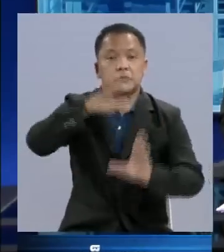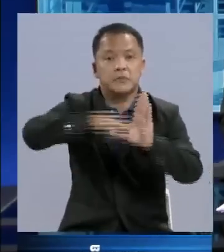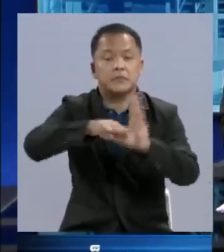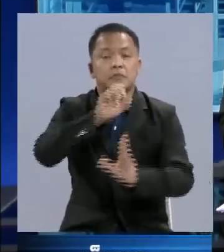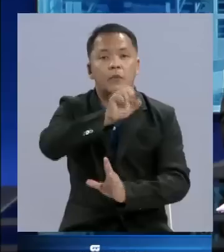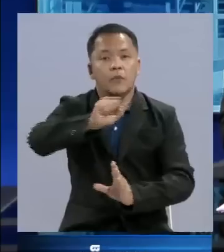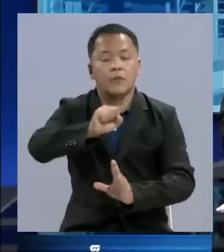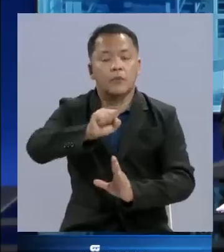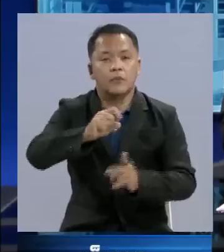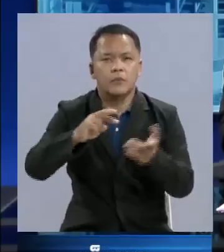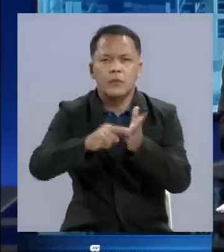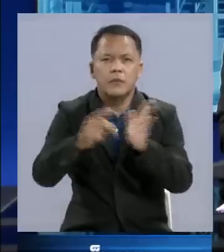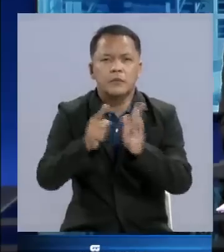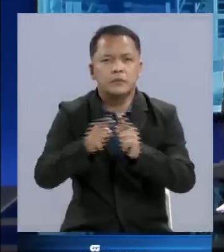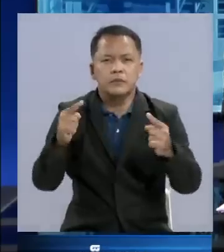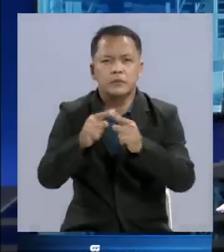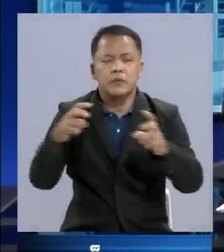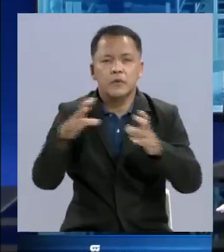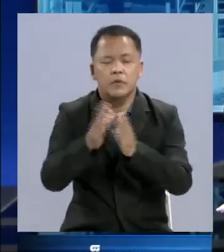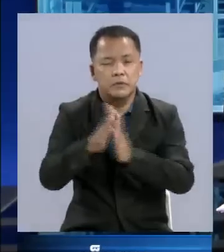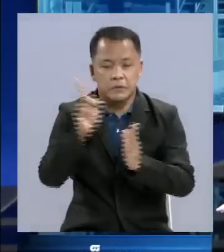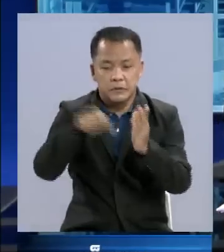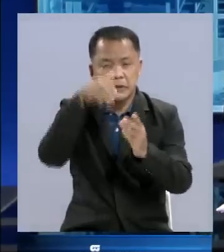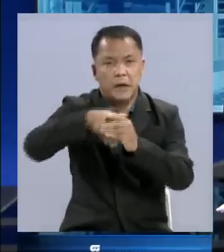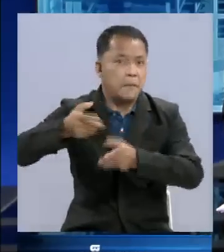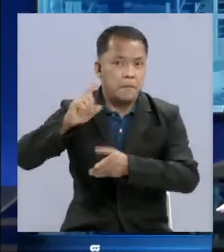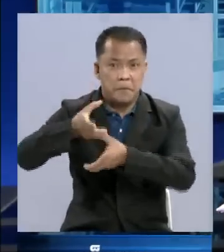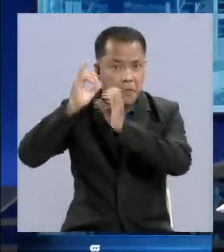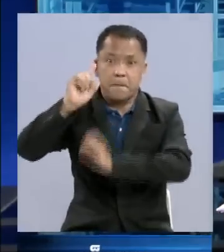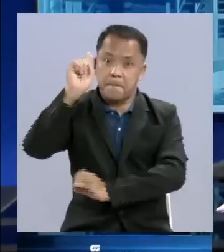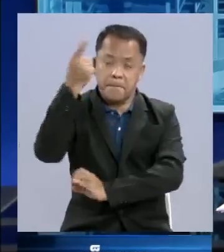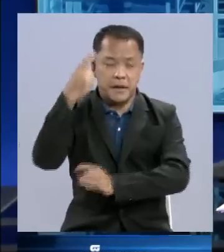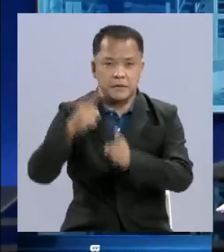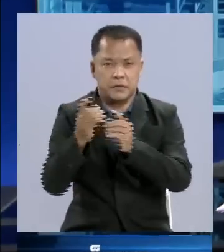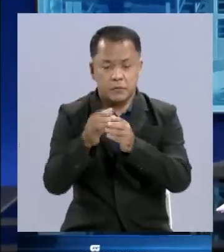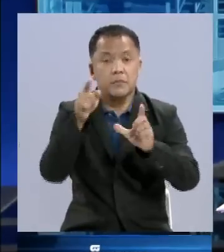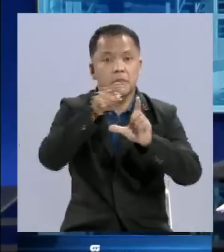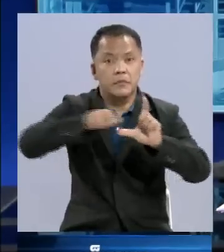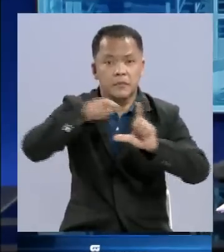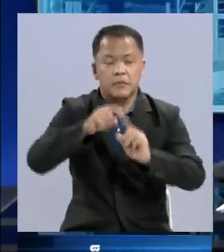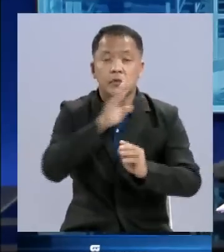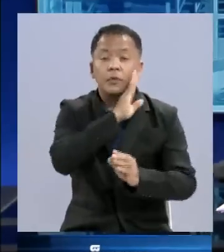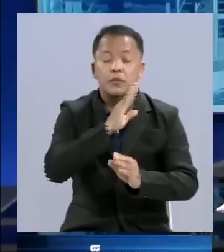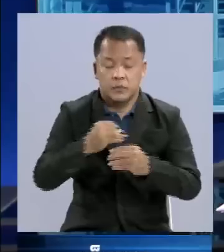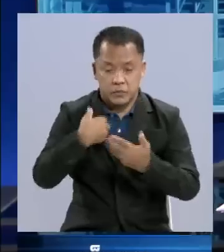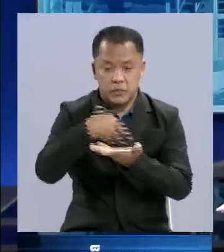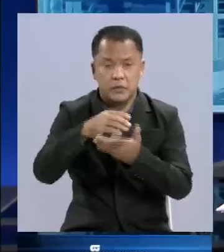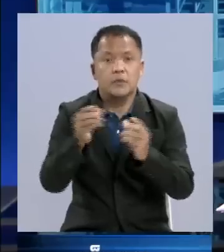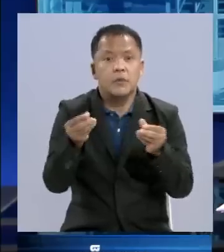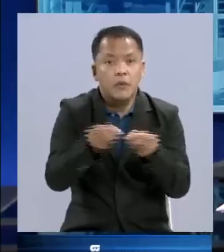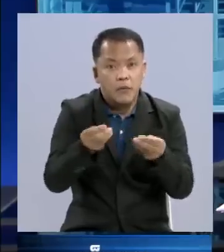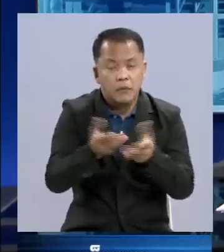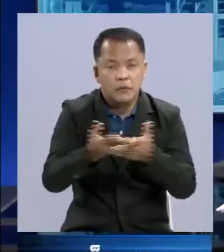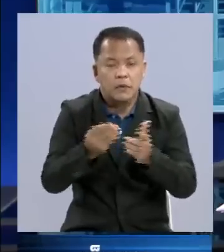งส.ส.ด้วยซ้ำแล้วมันจะนำไปสู่เรื่องของการโอ้โหเลือกตั้งใหม่ขนาดนั้นเลยหรือเปล่าซึ่งในมุมก้าวไกลเองอะครับท่าทีในเรื่องของหุ้นเนี่ย